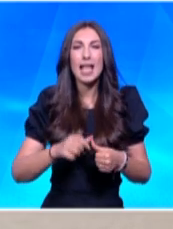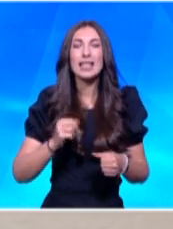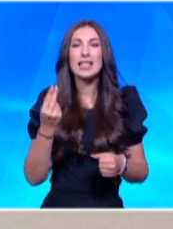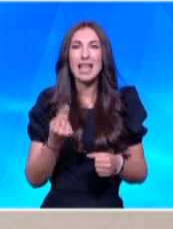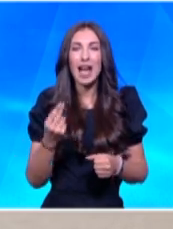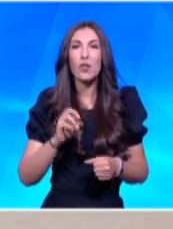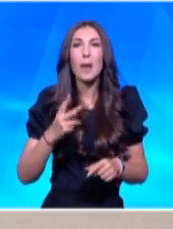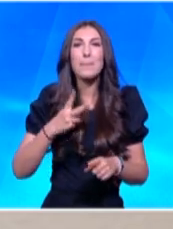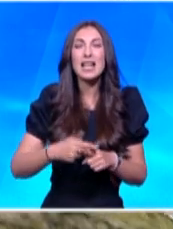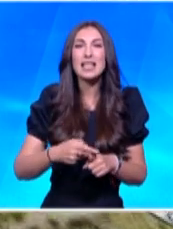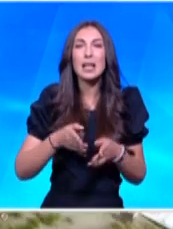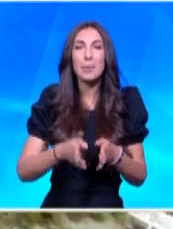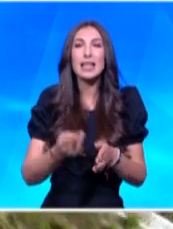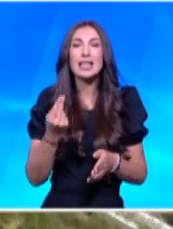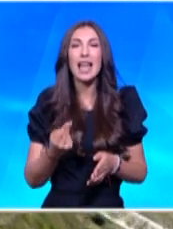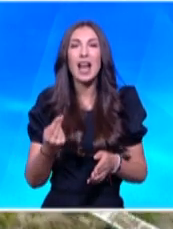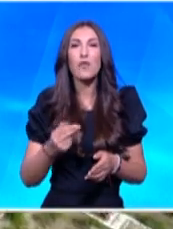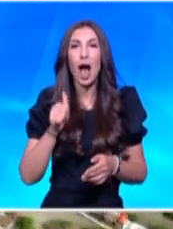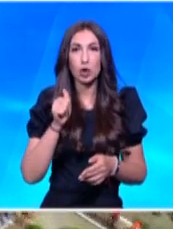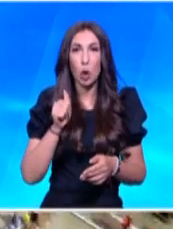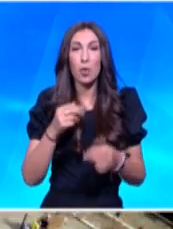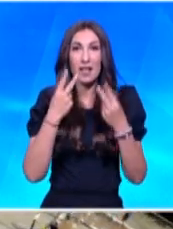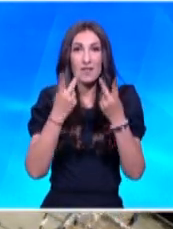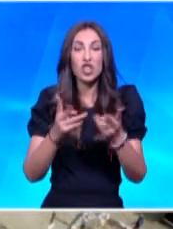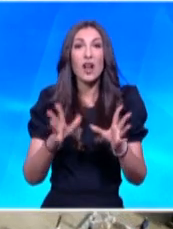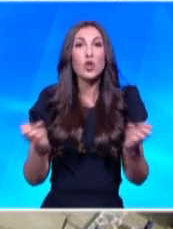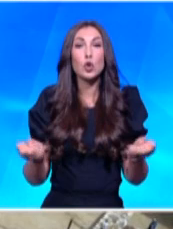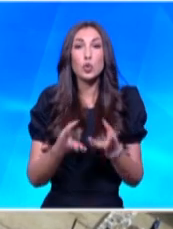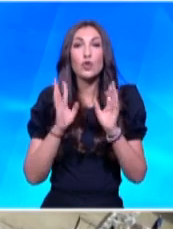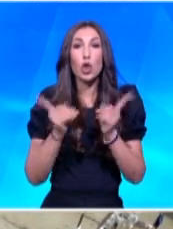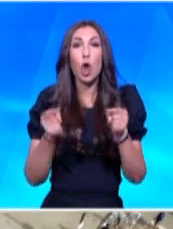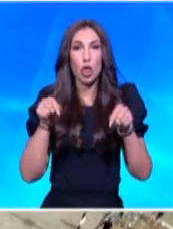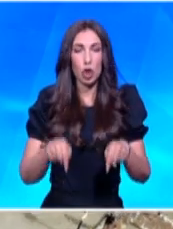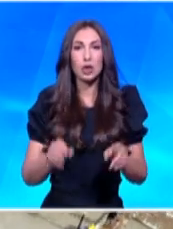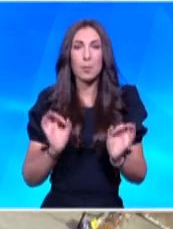път Царево-Ахтопол. Ето и картина на случващото се до този момент.